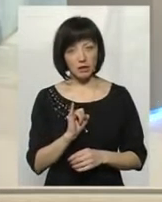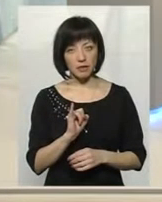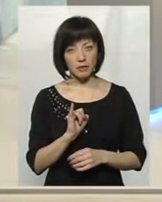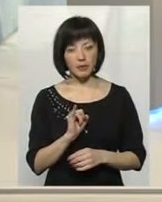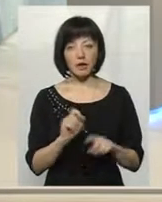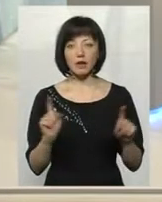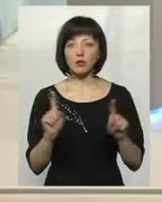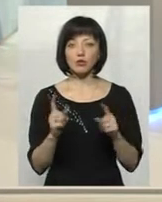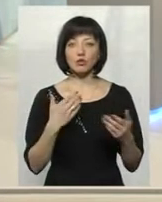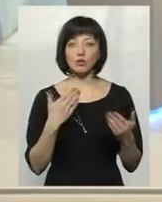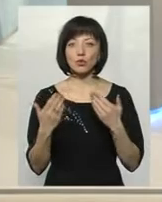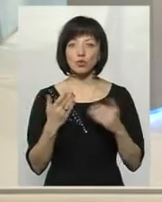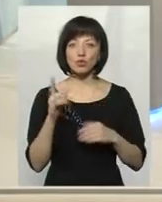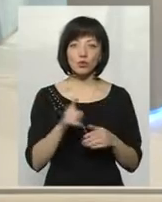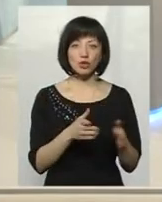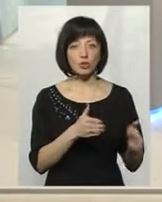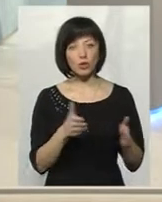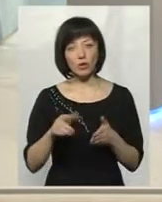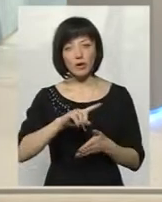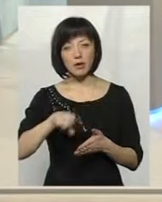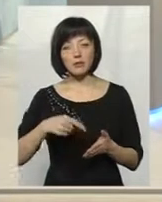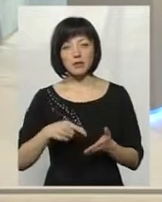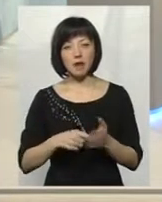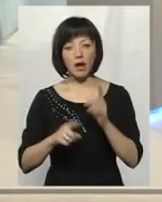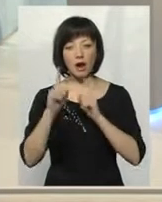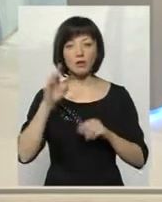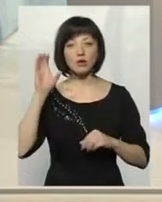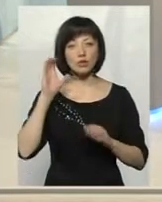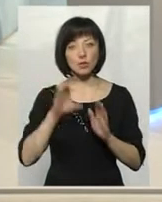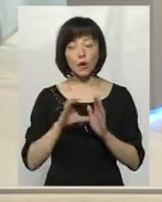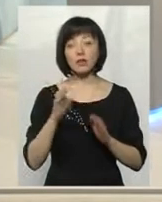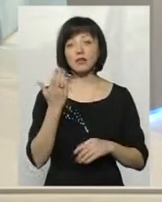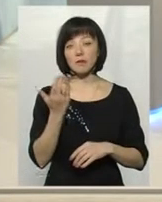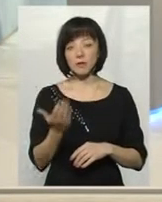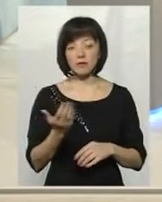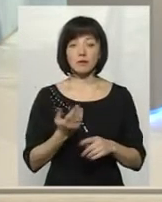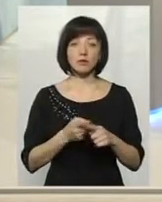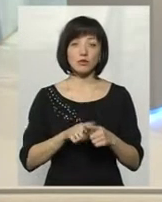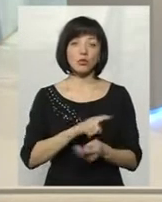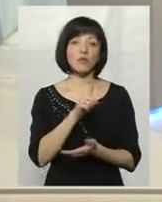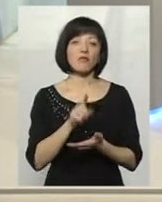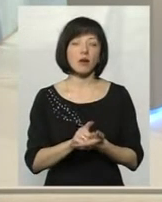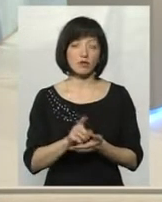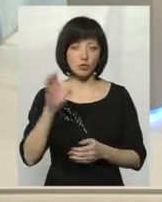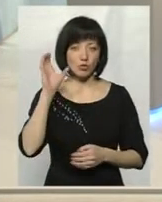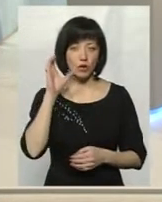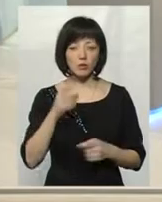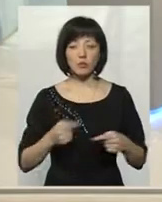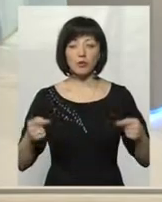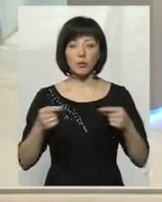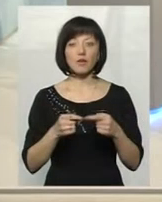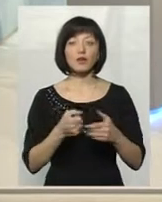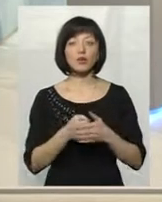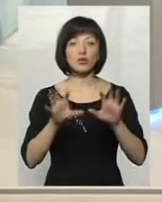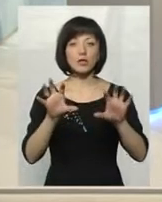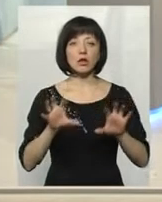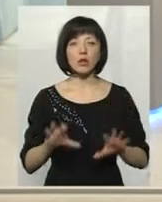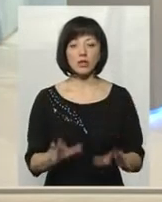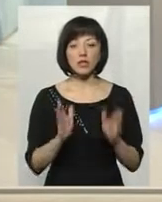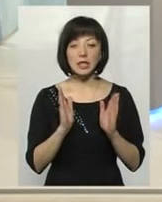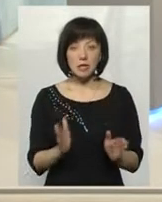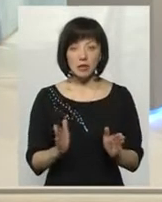А що стосується того, чи готова міська рада слухати, так вона зобов'язана слухати, тому що відповідно до законодавства, як